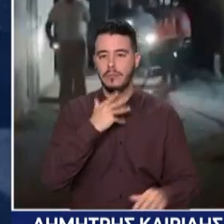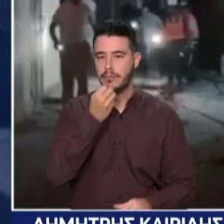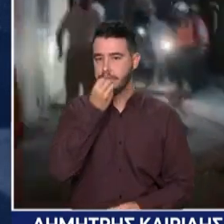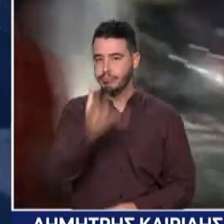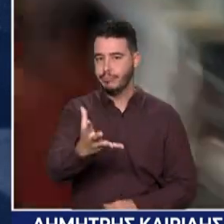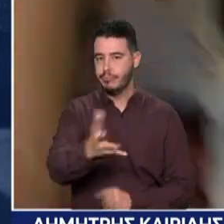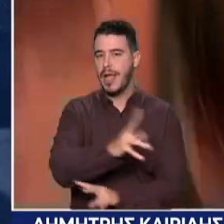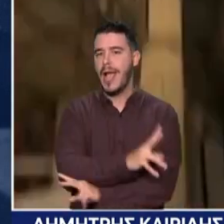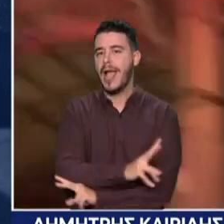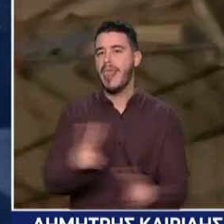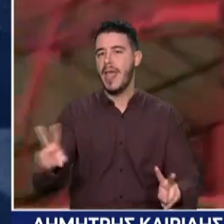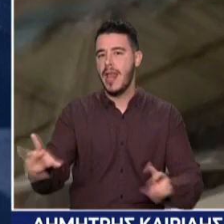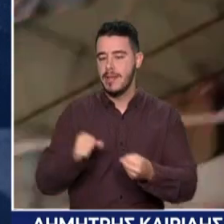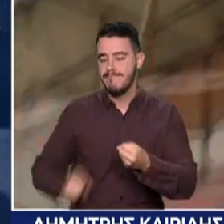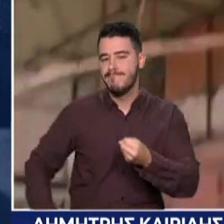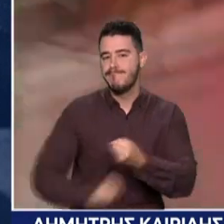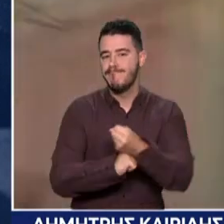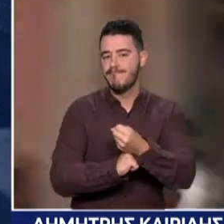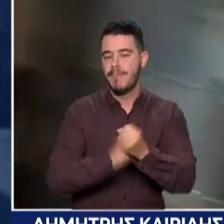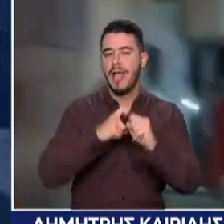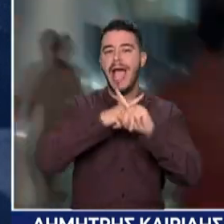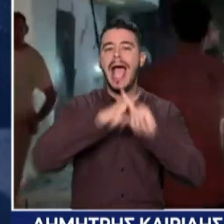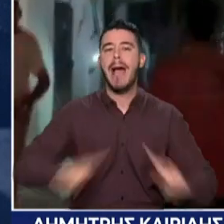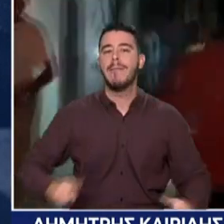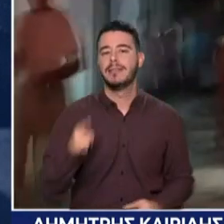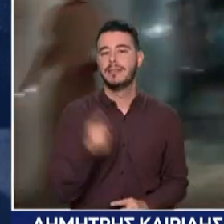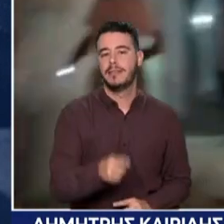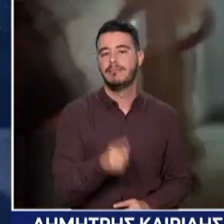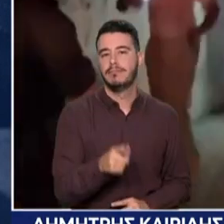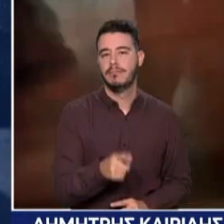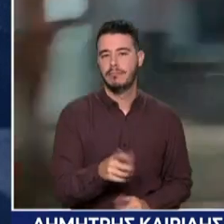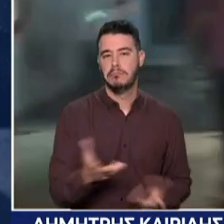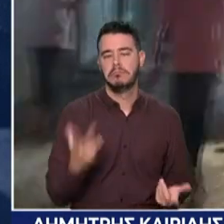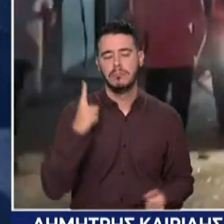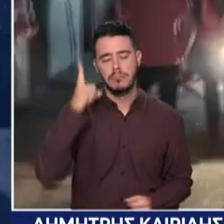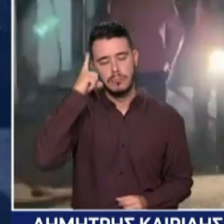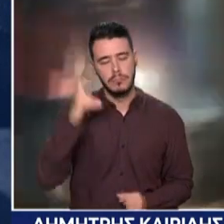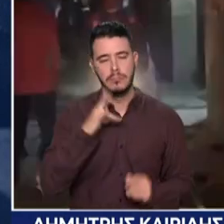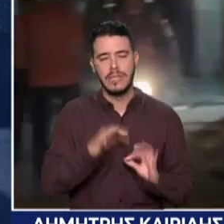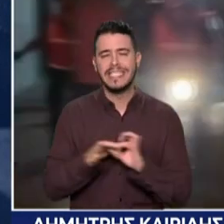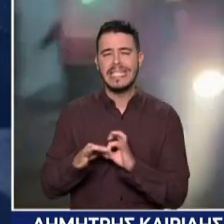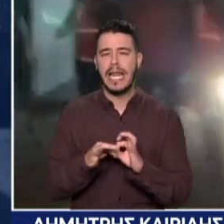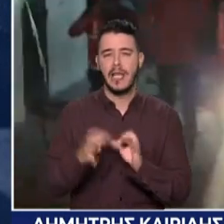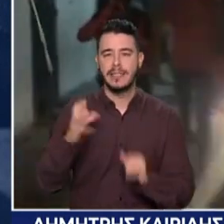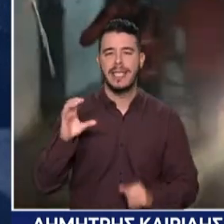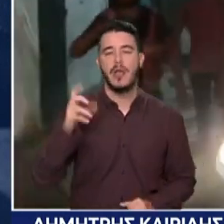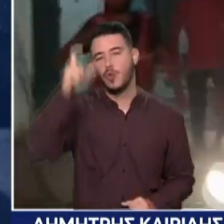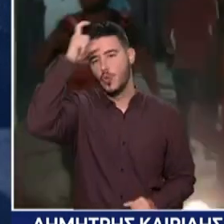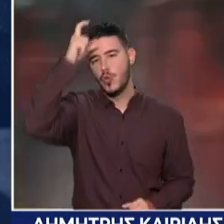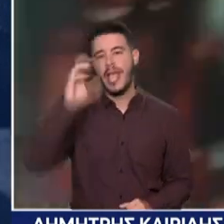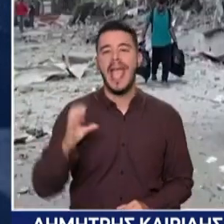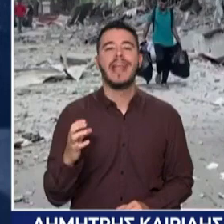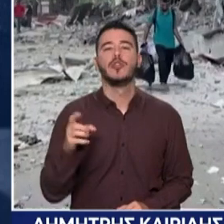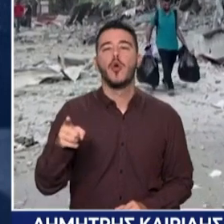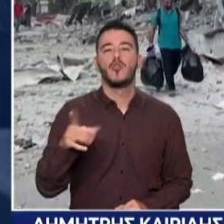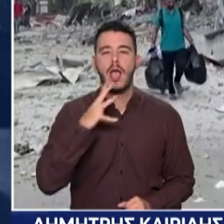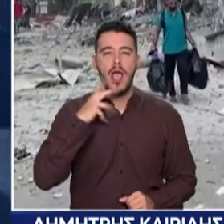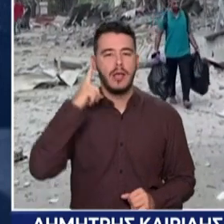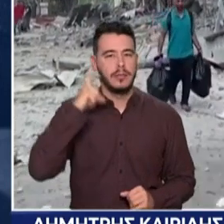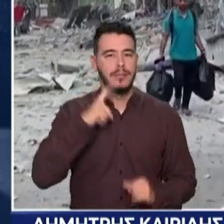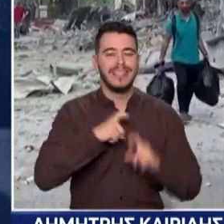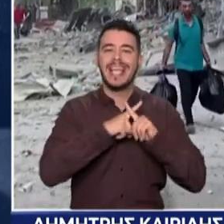πλευρό της Χαμάς, με την οποία έχει σχέσεις. Στελέχη της Χαμάς βρίσκονται στην Τουρκία, έχουν βρει